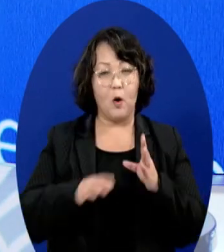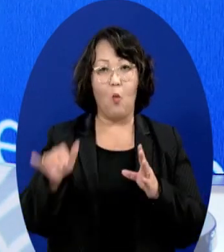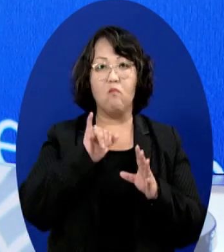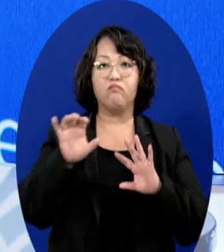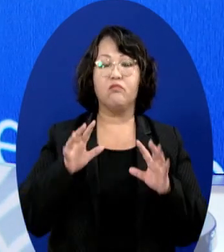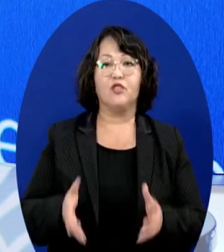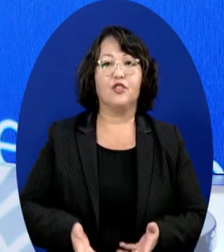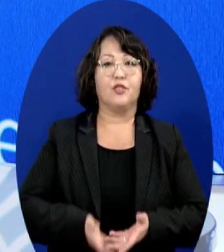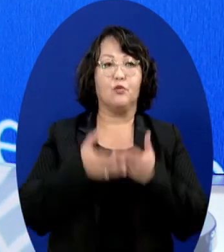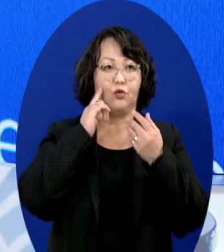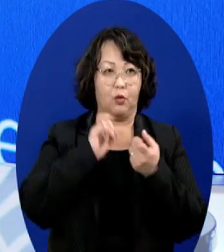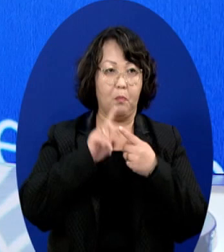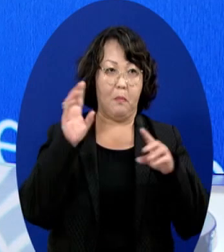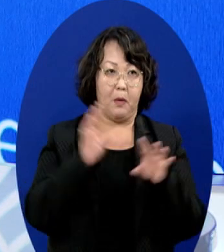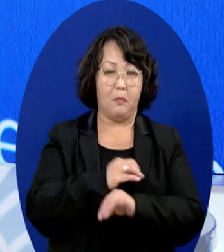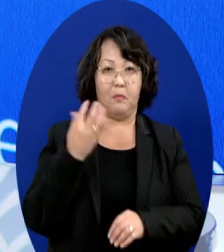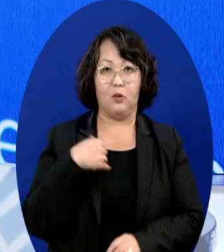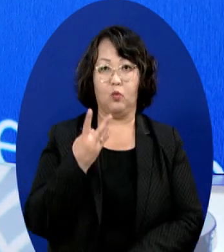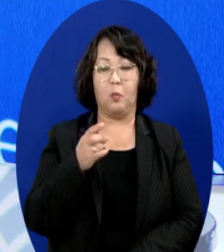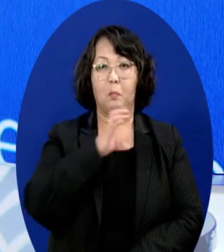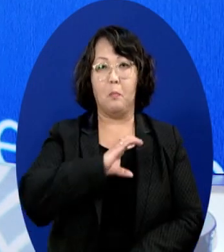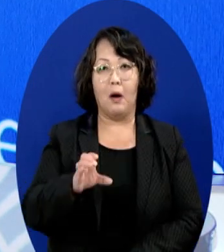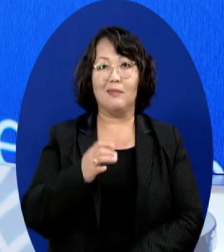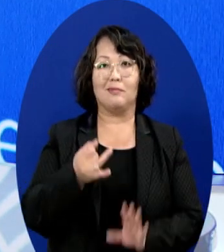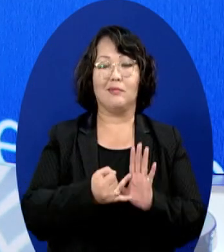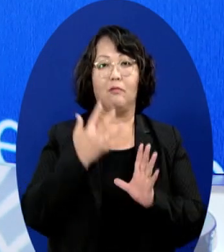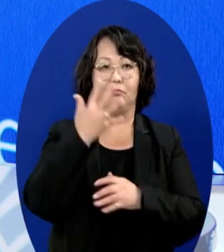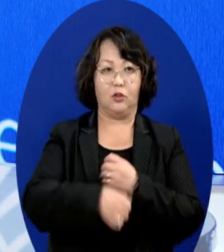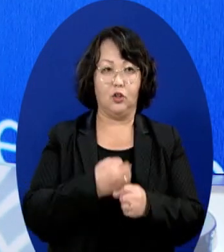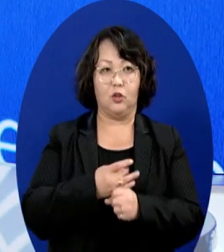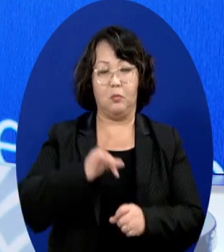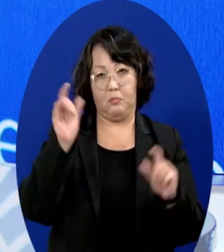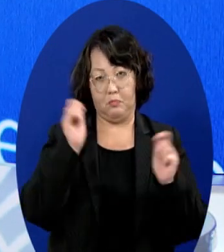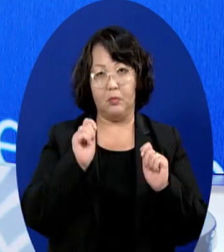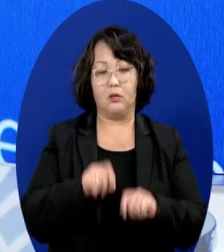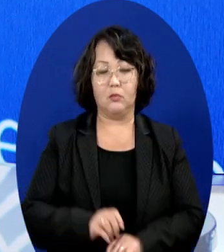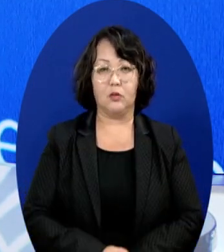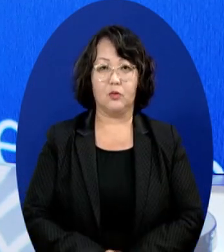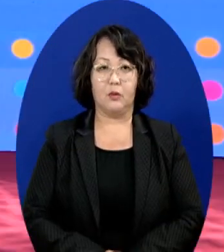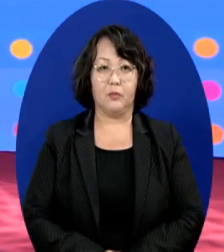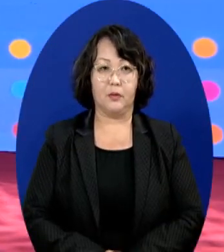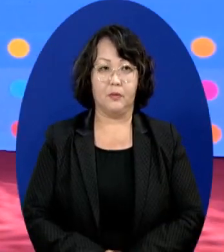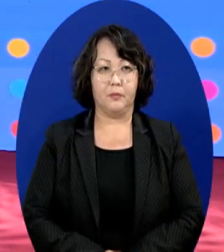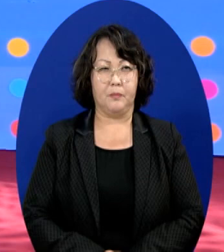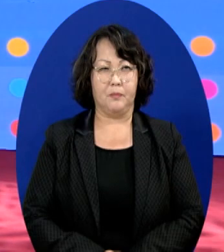зорилгоор байгуулагдж байсан. Тэгвэл энэ жил нэгдсэн үндэсний байгууллагын 75 жилийн тохиож байна.